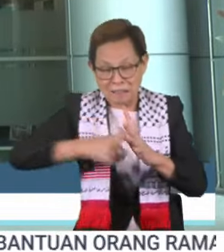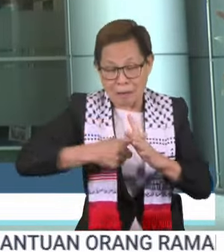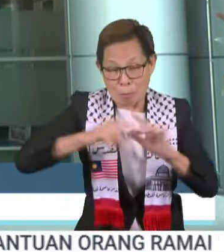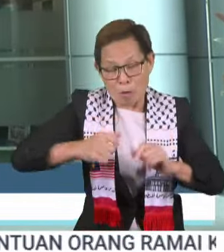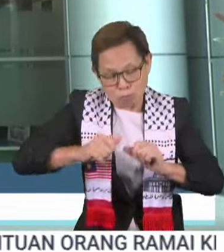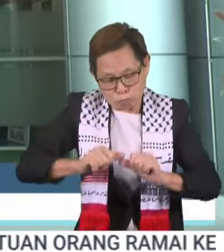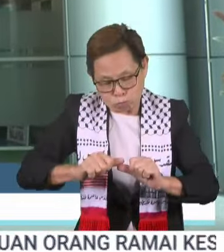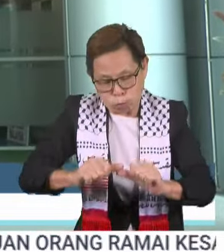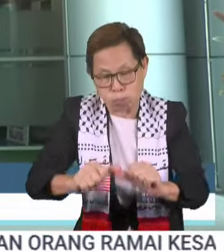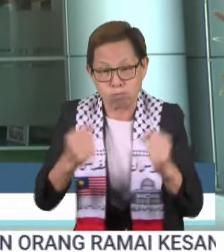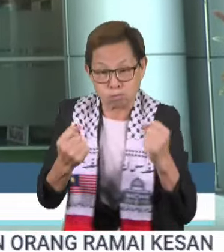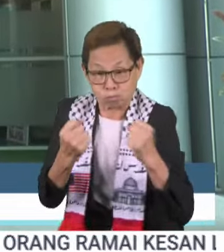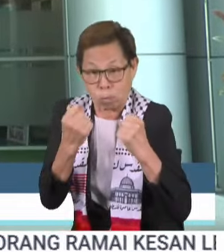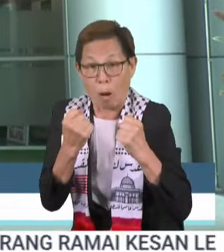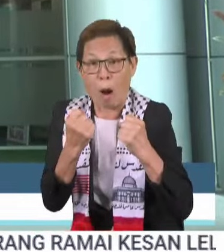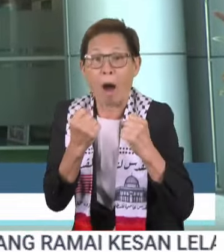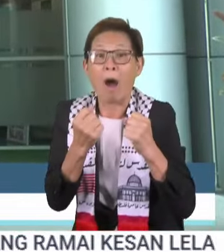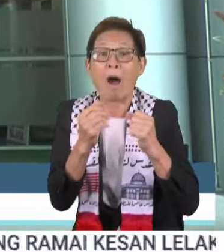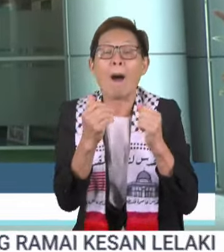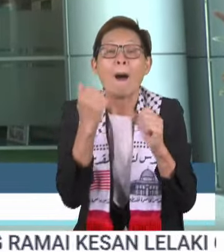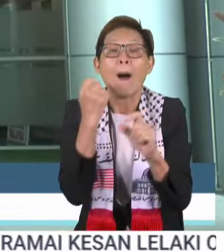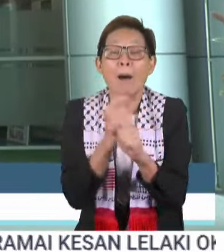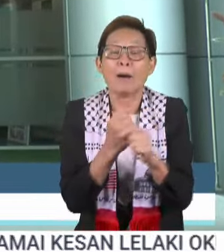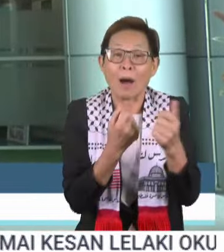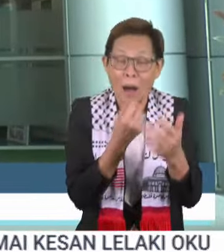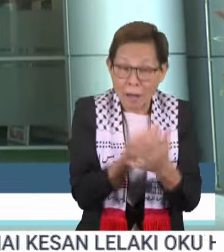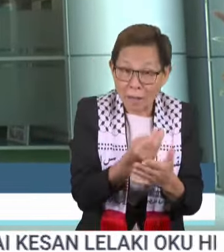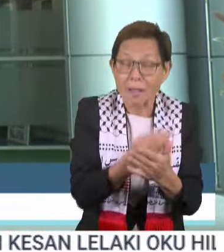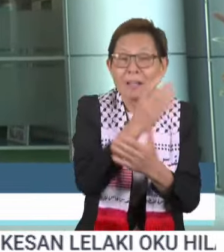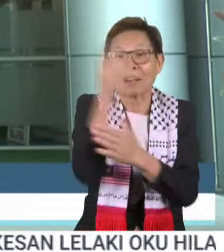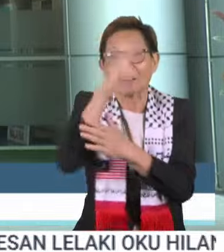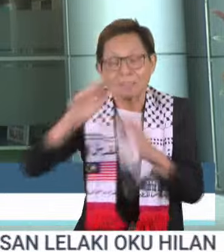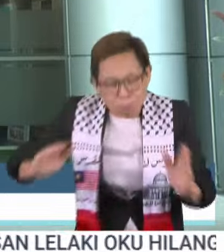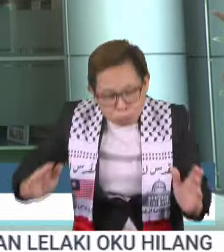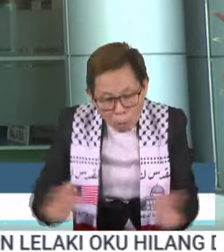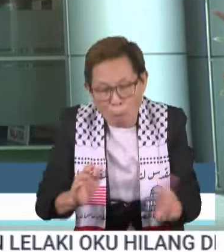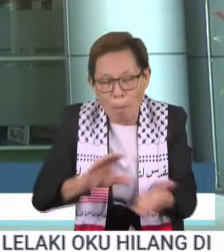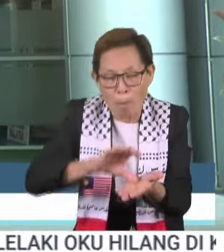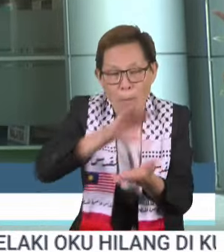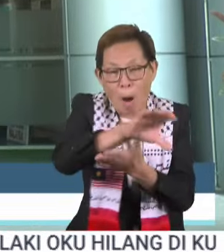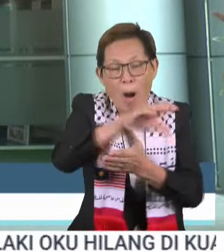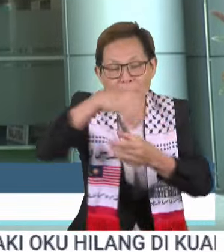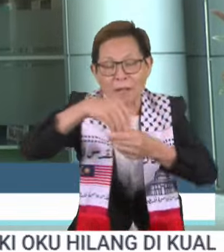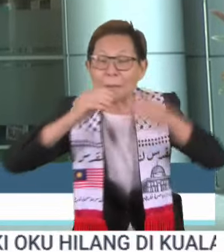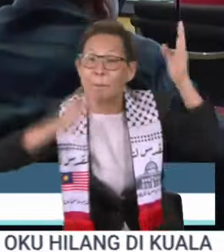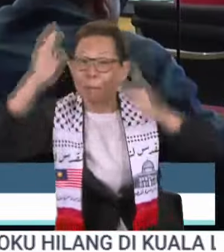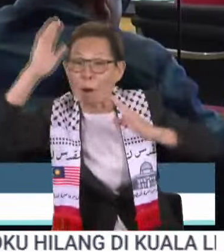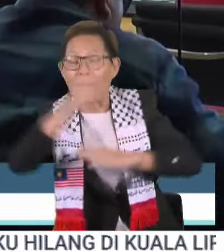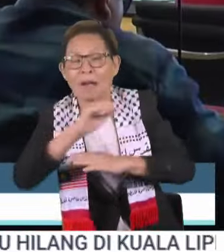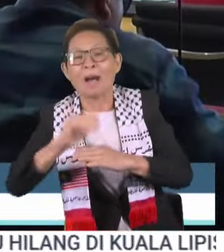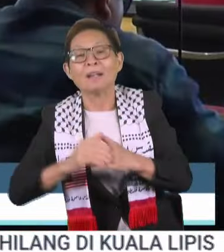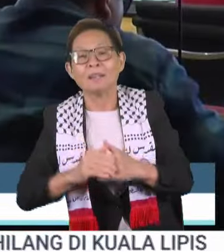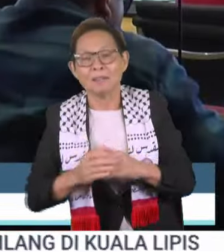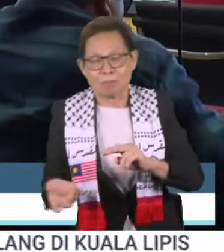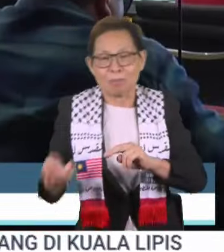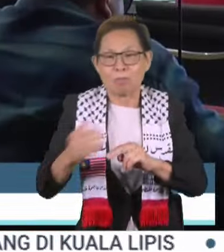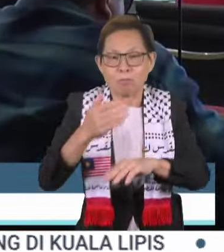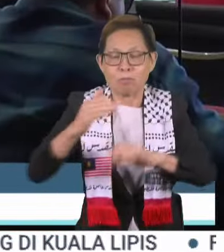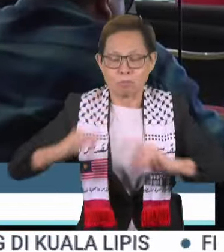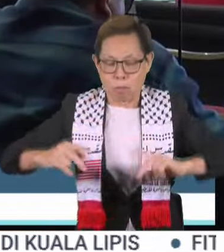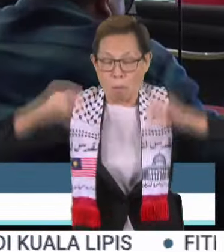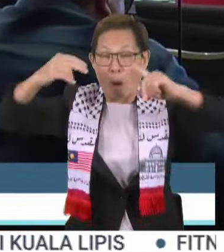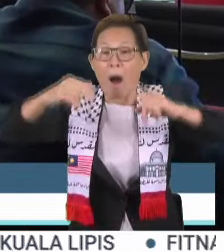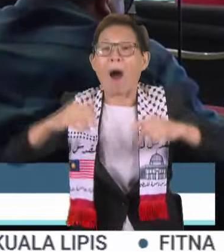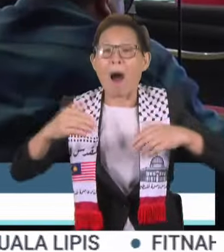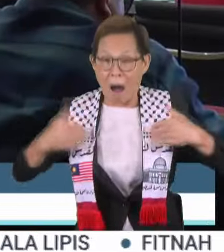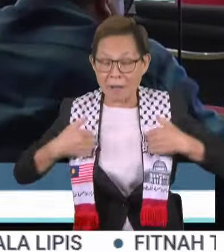dapat kekalkan kestabilan harga barangan selain sokongan usaha kerajaan galakkan pelaburan di Malaysia. Seterusnya, tingkatkan peluang